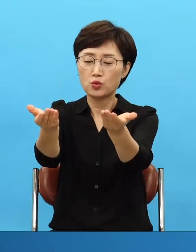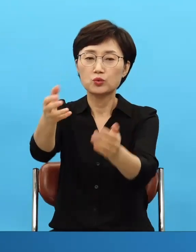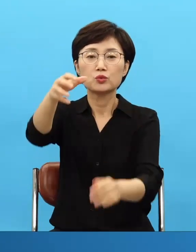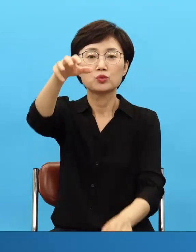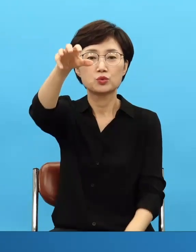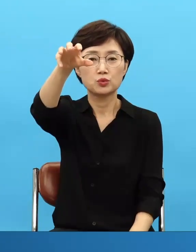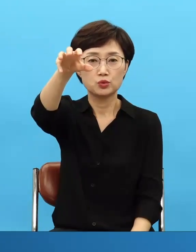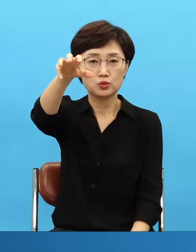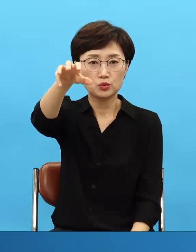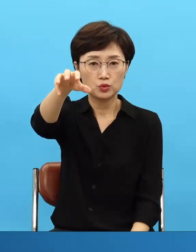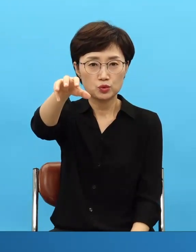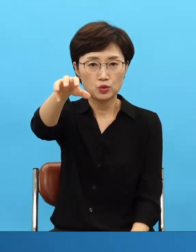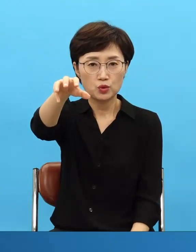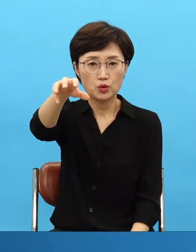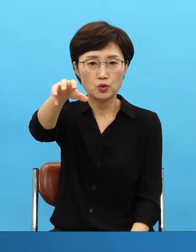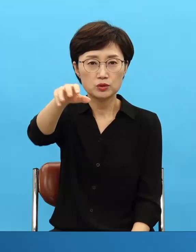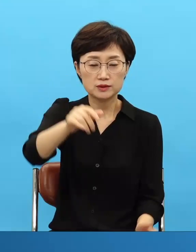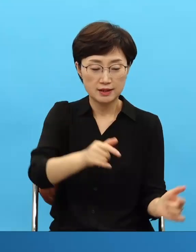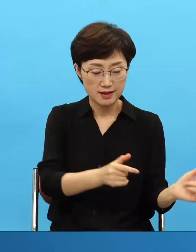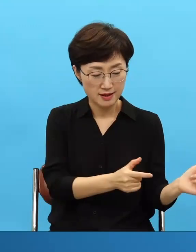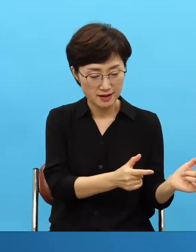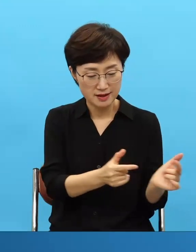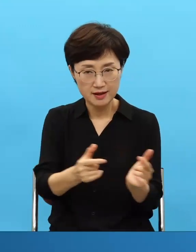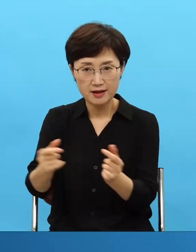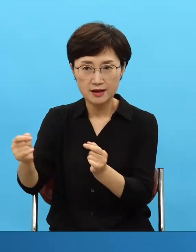영원히 쉬는 곳에